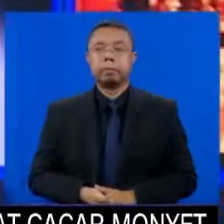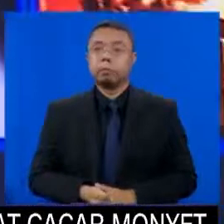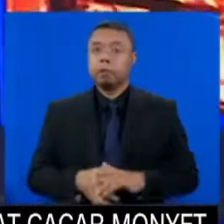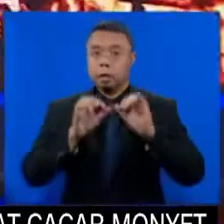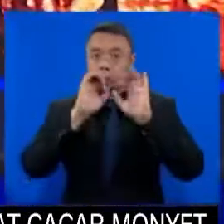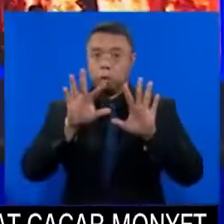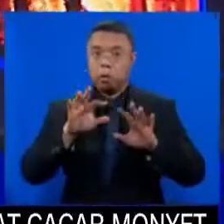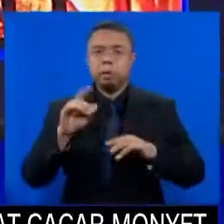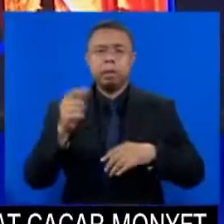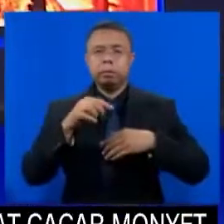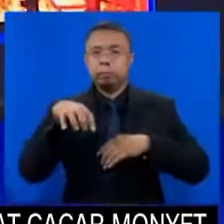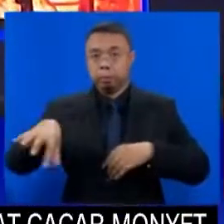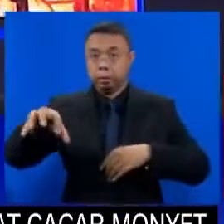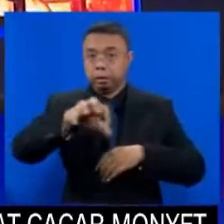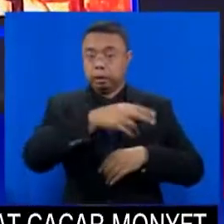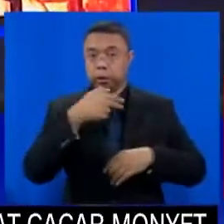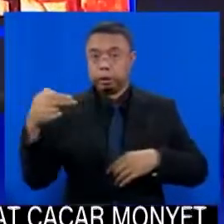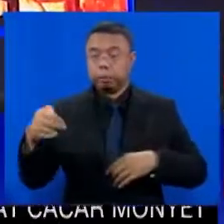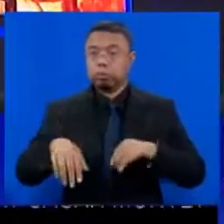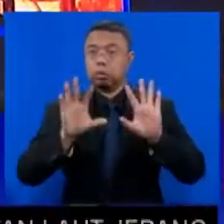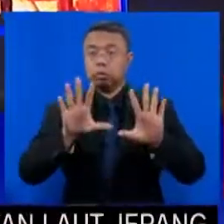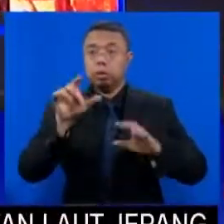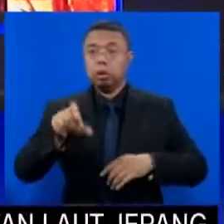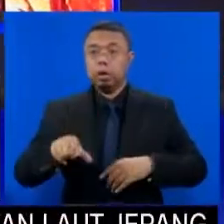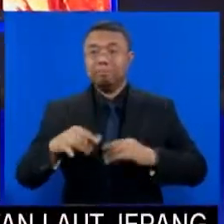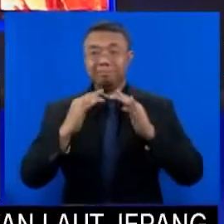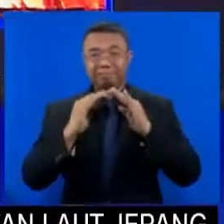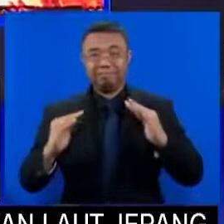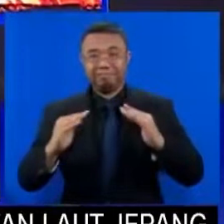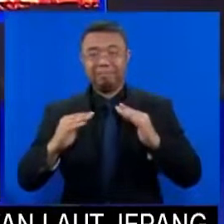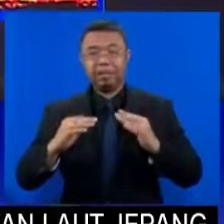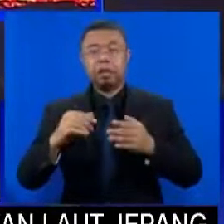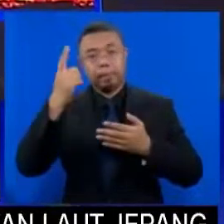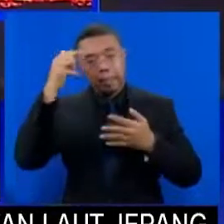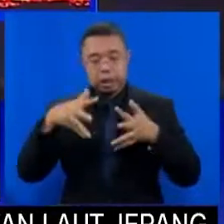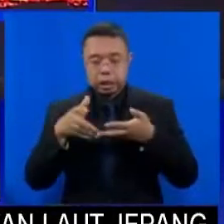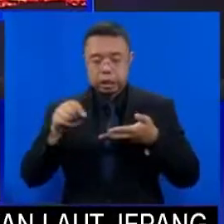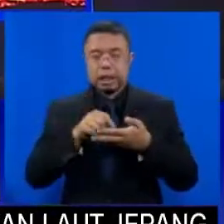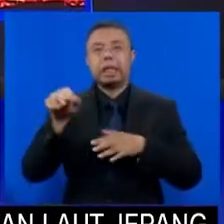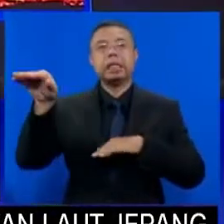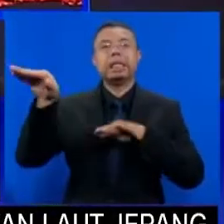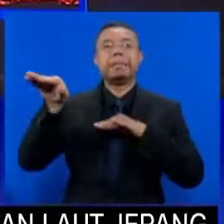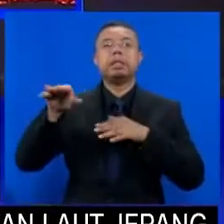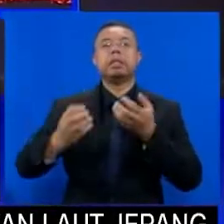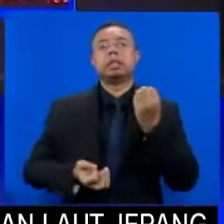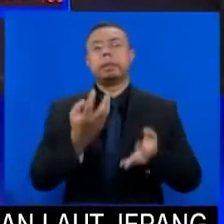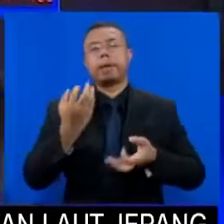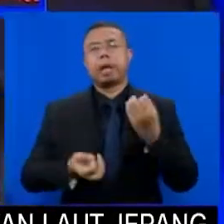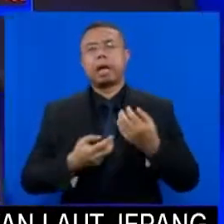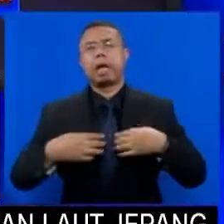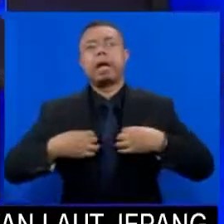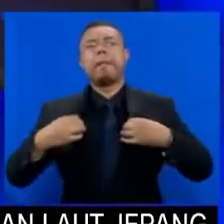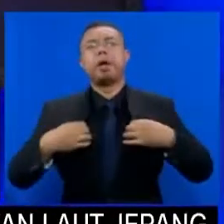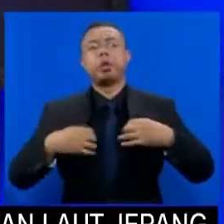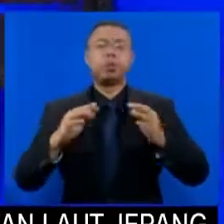Kita ke informasi dari sejumlah daerah di tanah air. Puluhan pemondokan santri putra di Batanghari Jambi Kamis siang hangus terbakar. Sejumlah pakaian santri